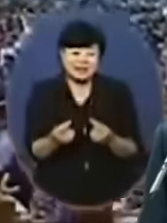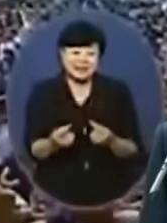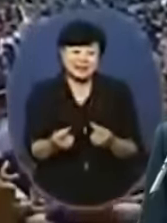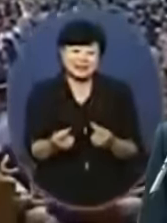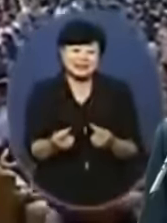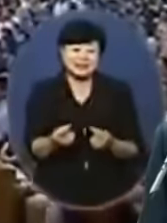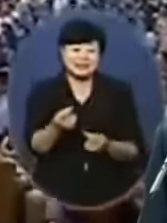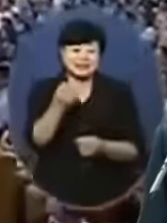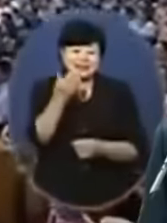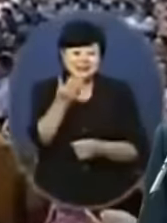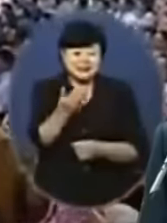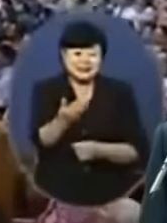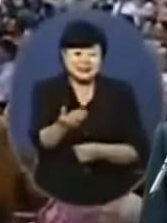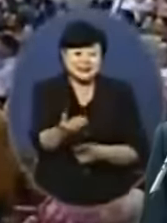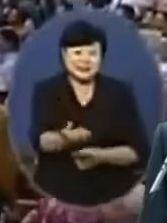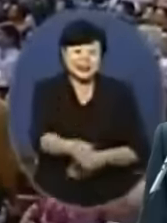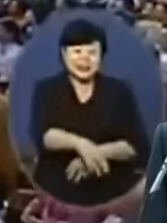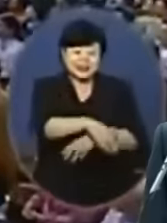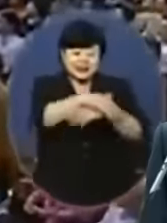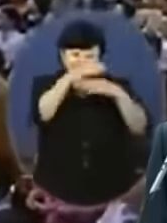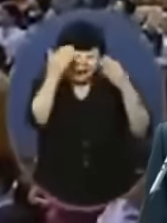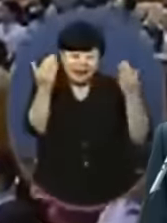잘된같이